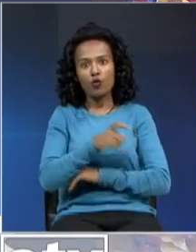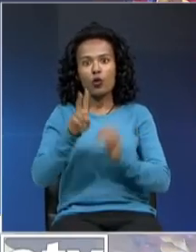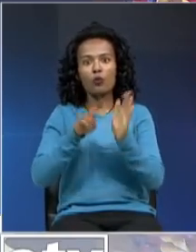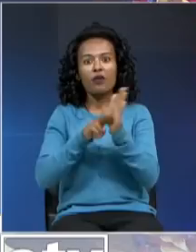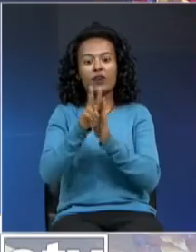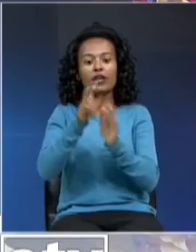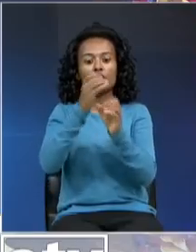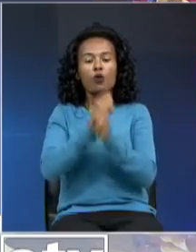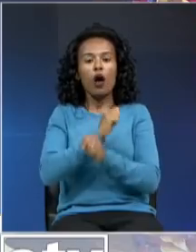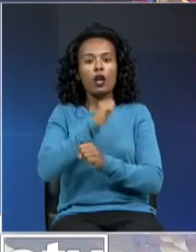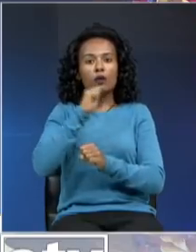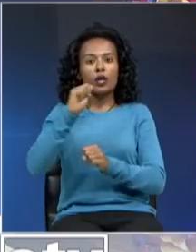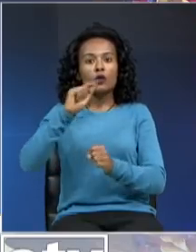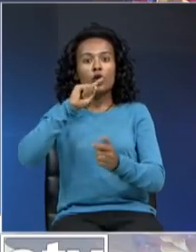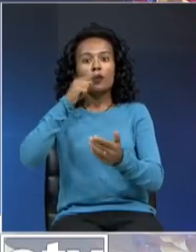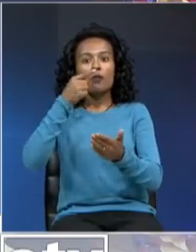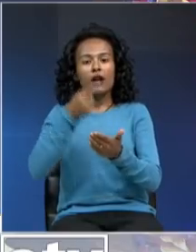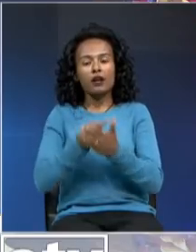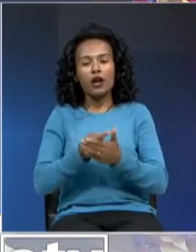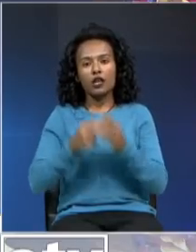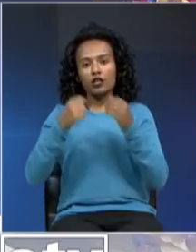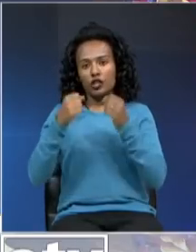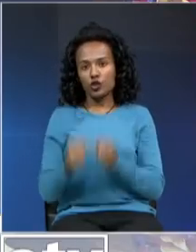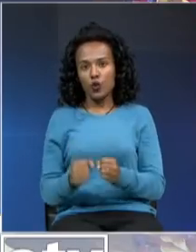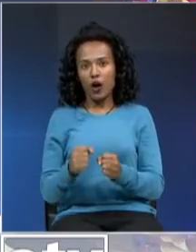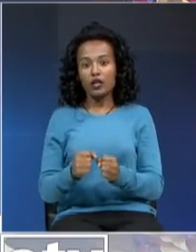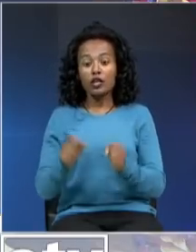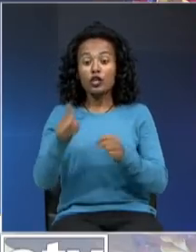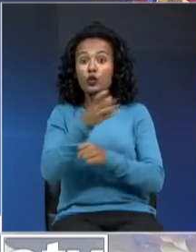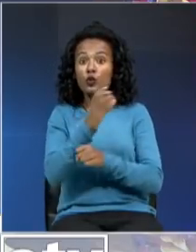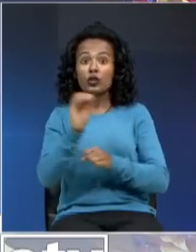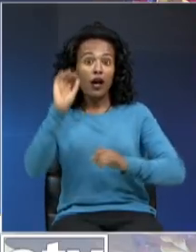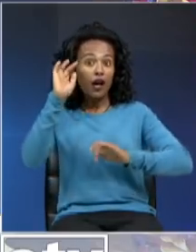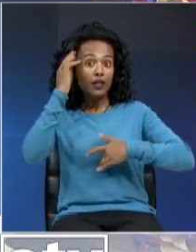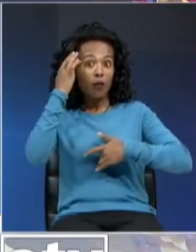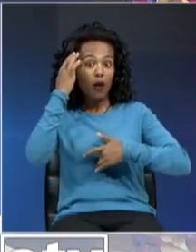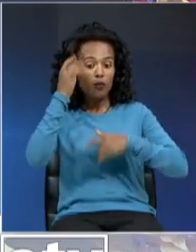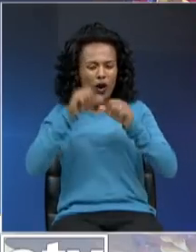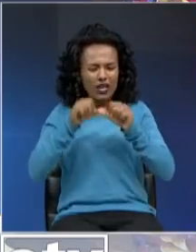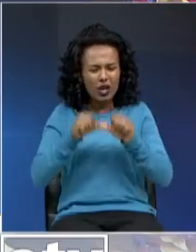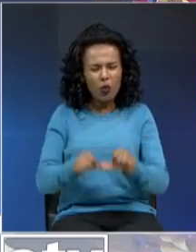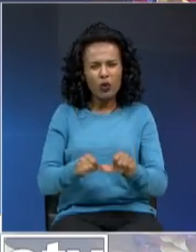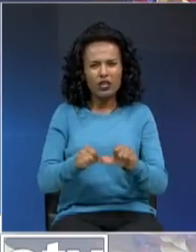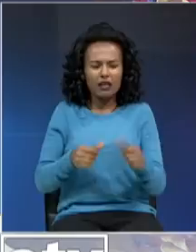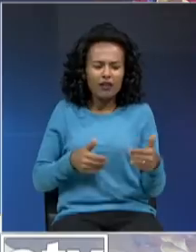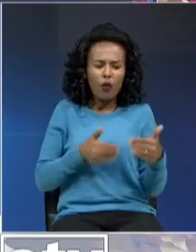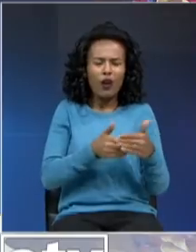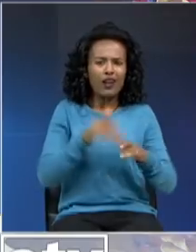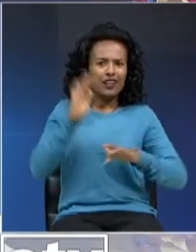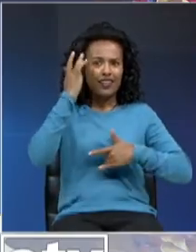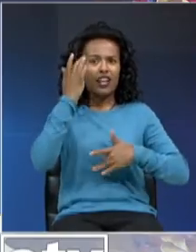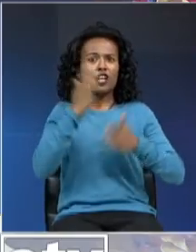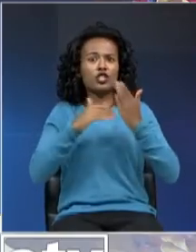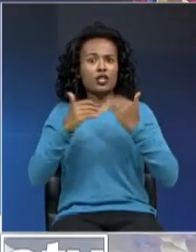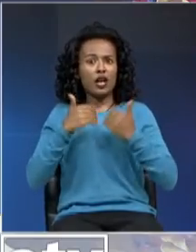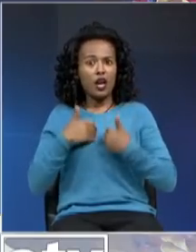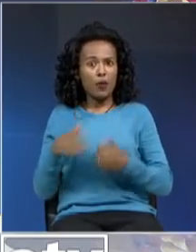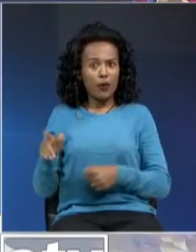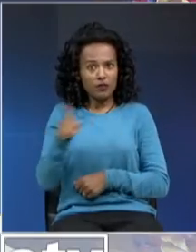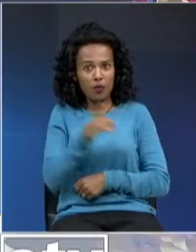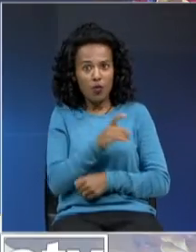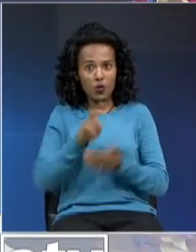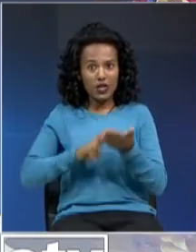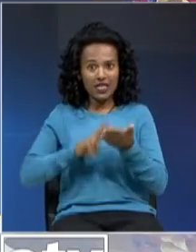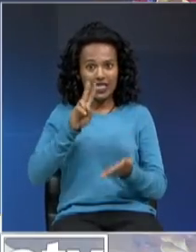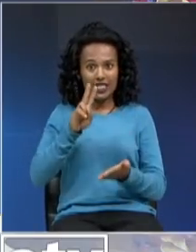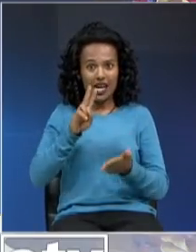በቫይረሱ አለመያዟን ማረጋገጥ ተችሏል። ይሁንና ታማሚዋ የቆየ ተጓዳኝ የጤና ችግር ያለባት በመሆኑ